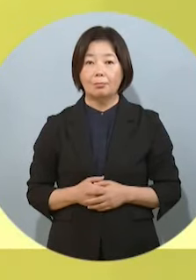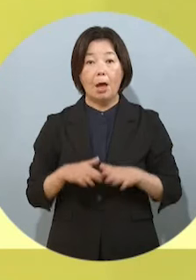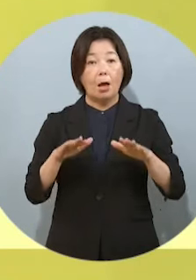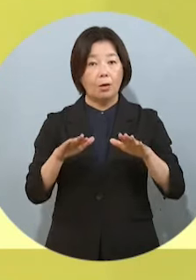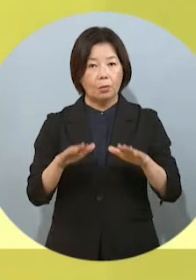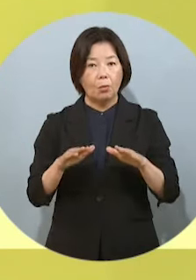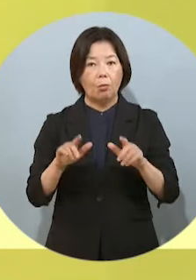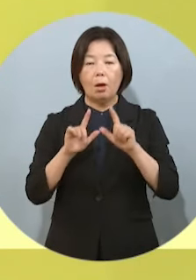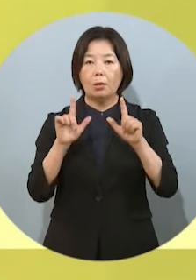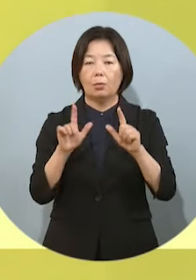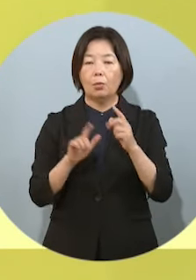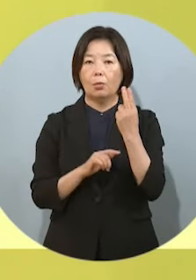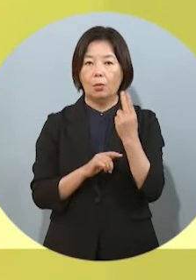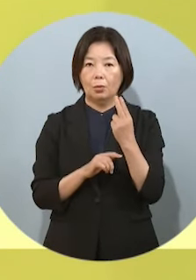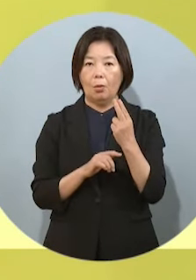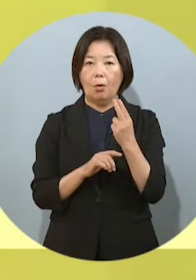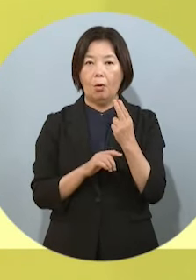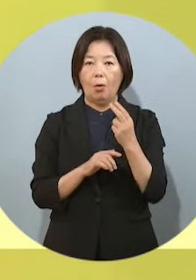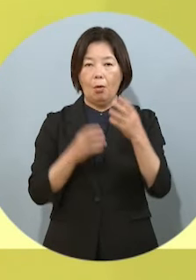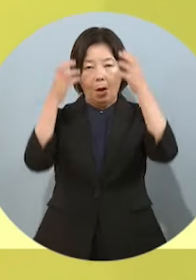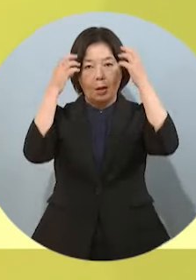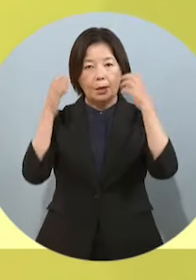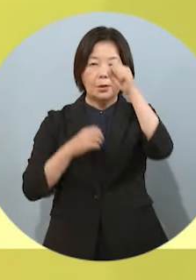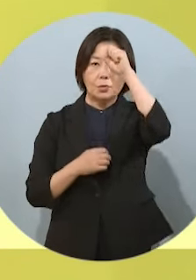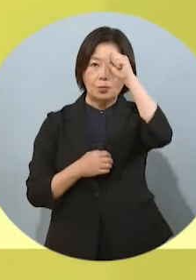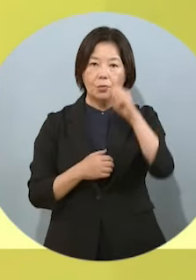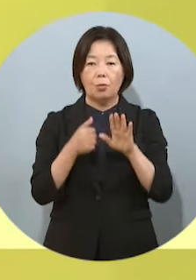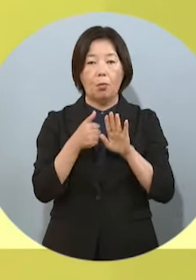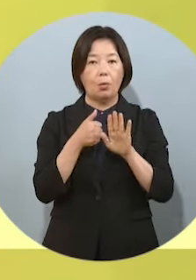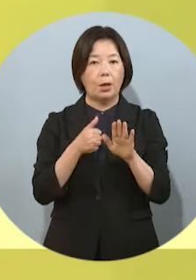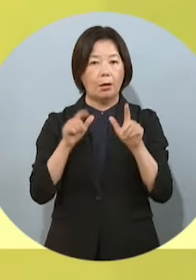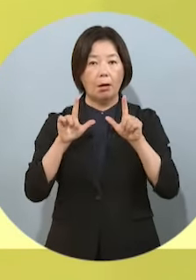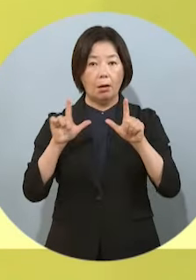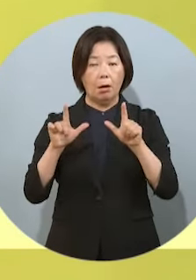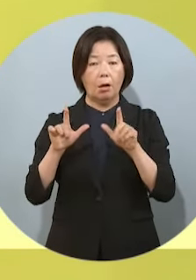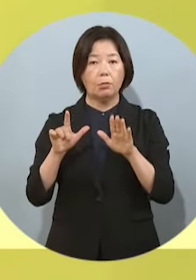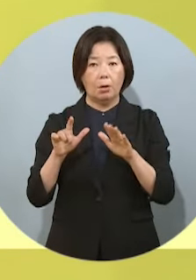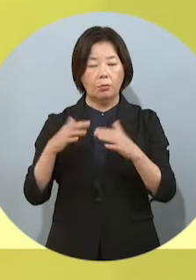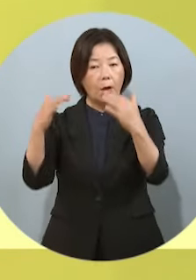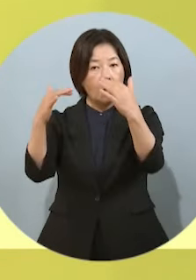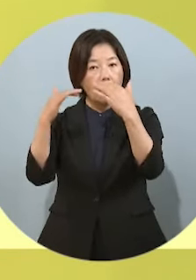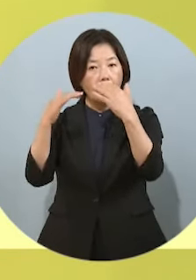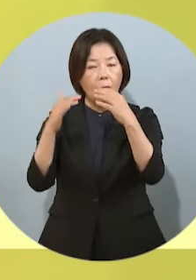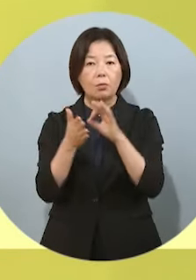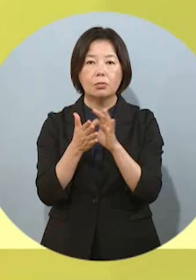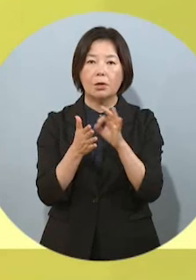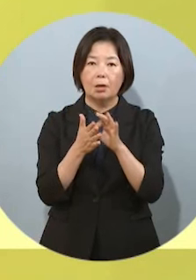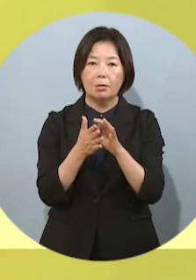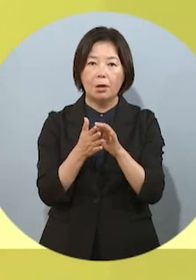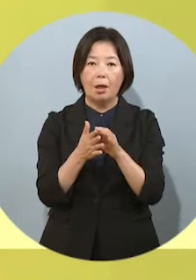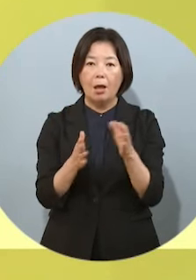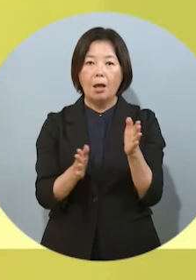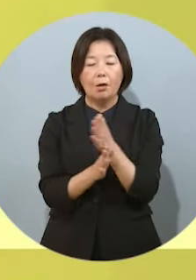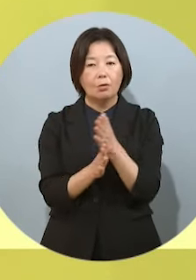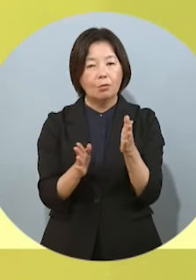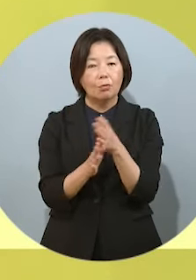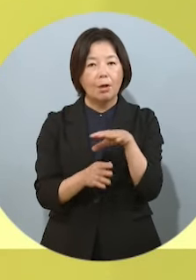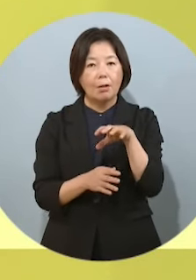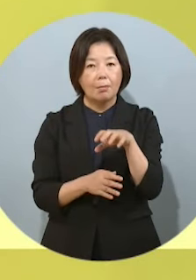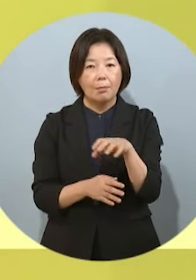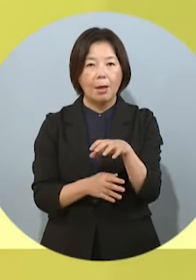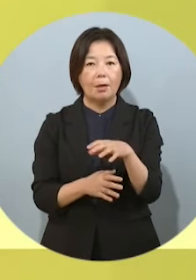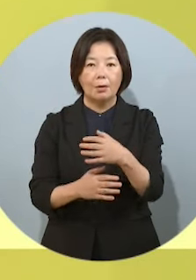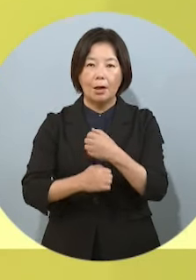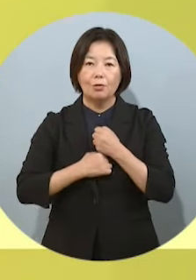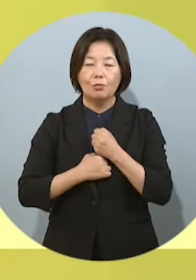今日都内には熱中症警戒アラートが出されています。エアコンなどを使って涼しい環境で無理をせず過ごしましょ